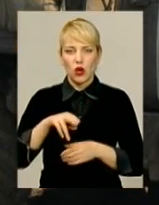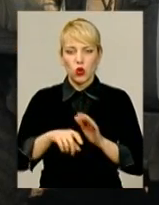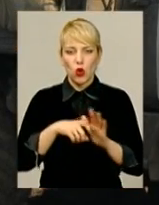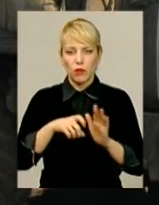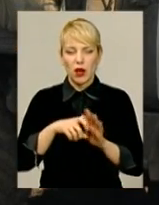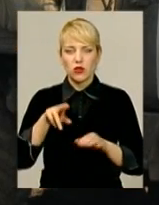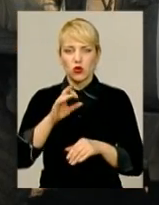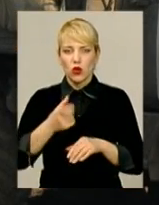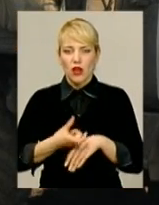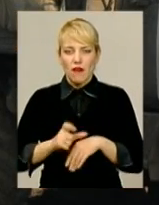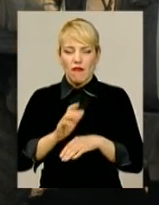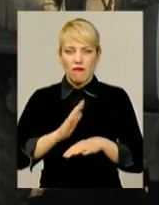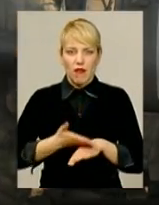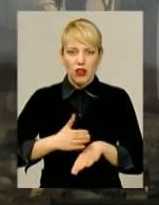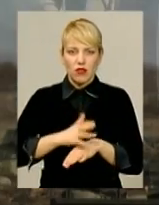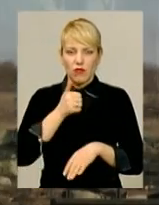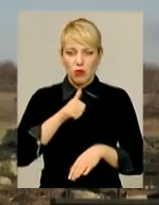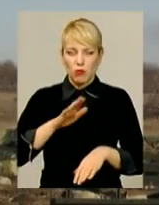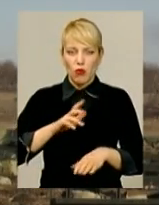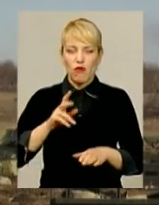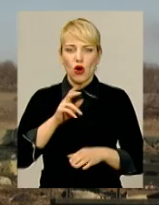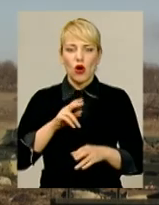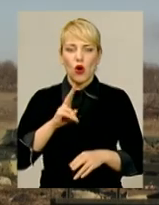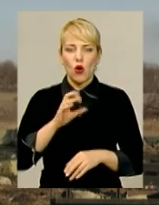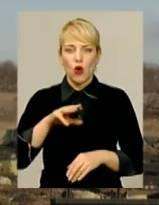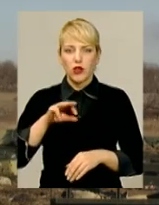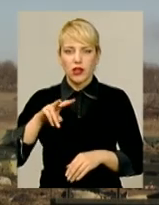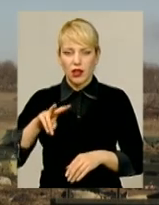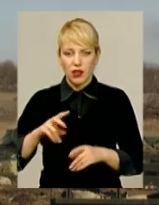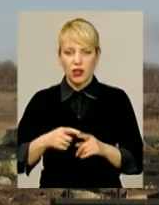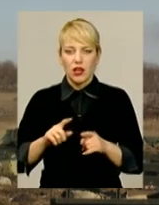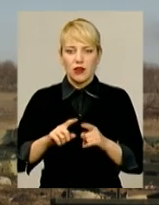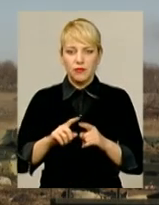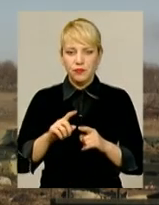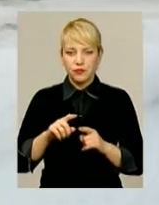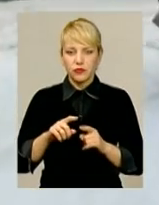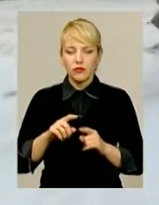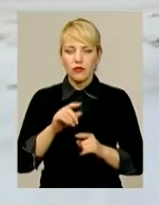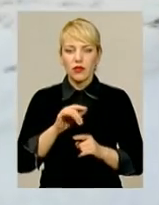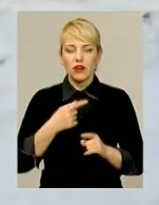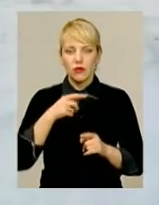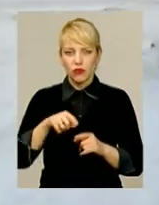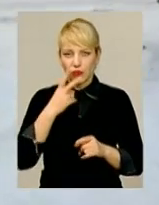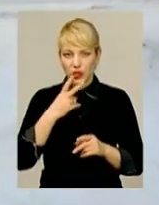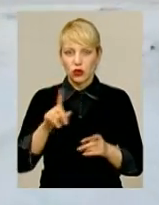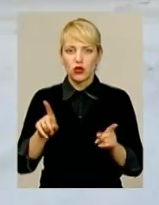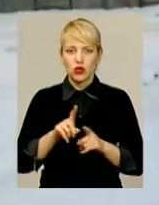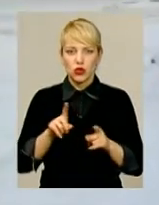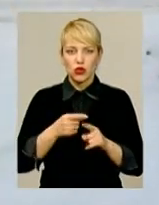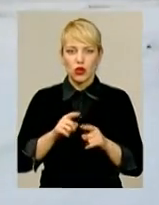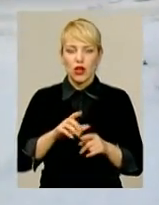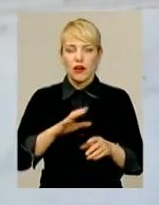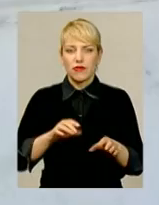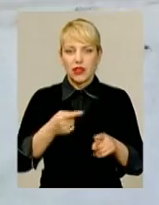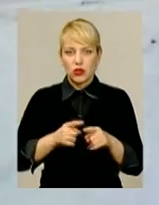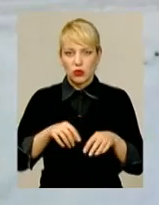найважчим випробуванням став Дебальцівський котел. Туди військового відрядили як водія механіка БМП. На цьому відео боєць на броньовику